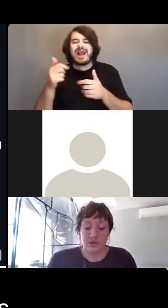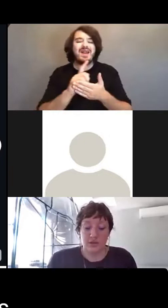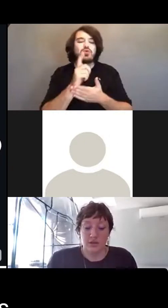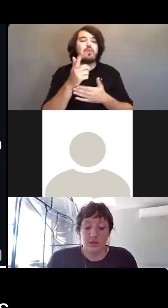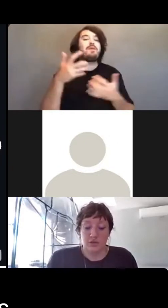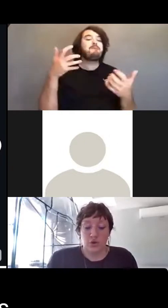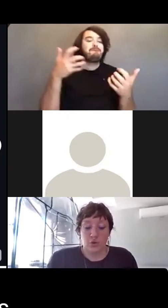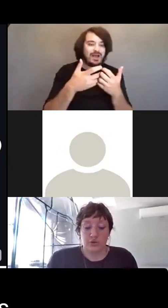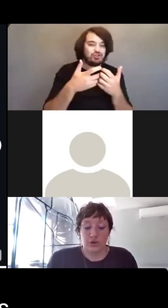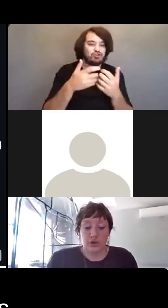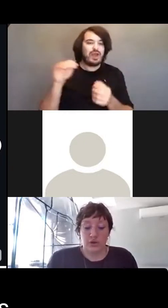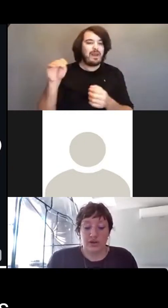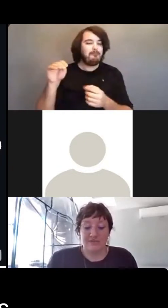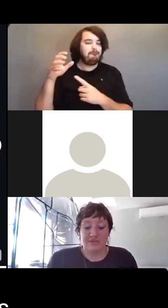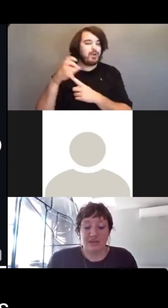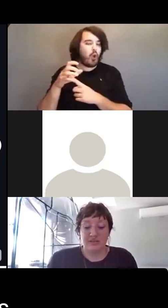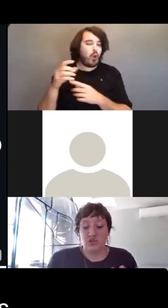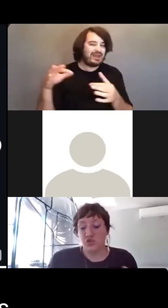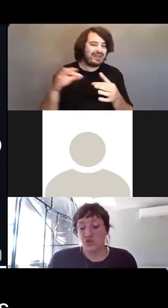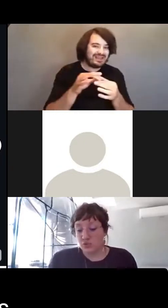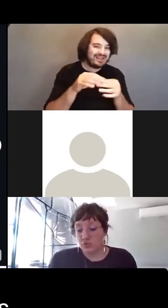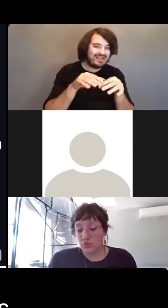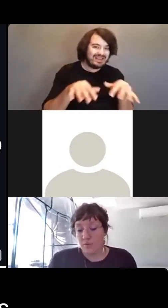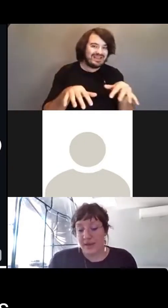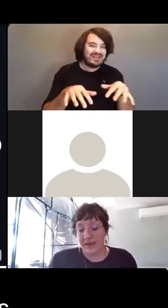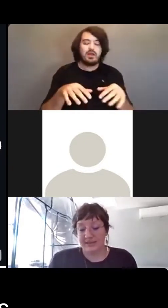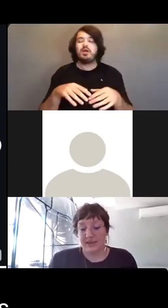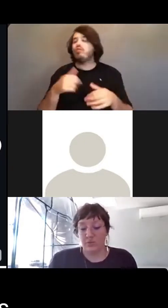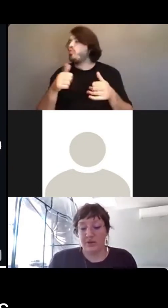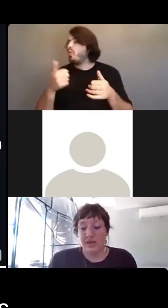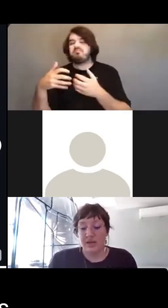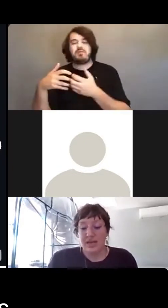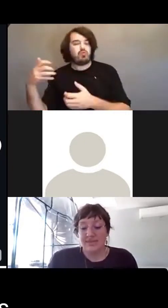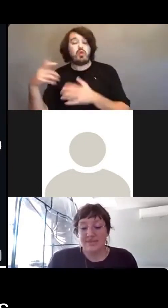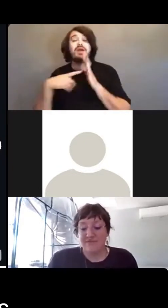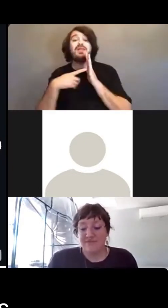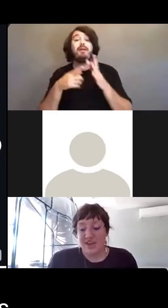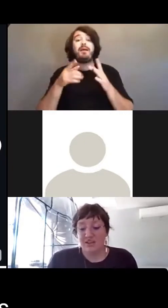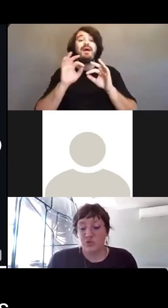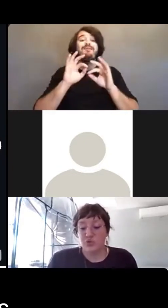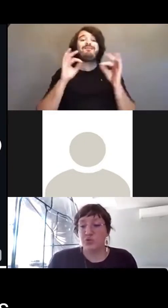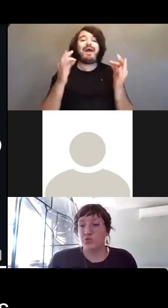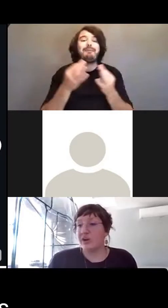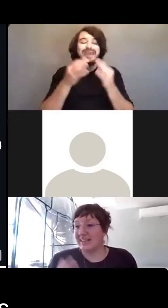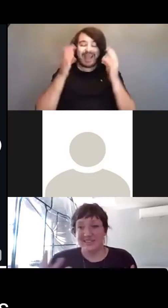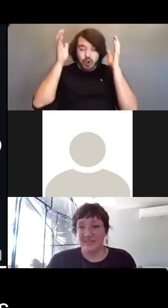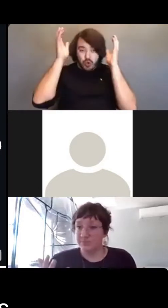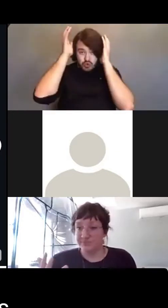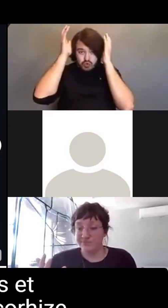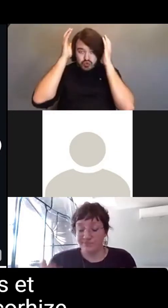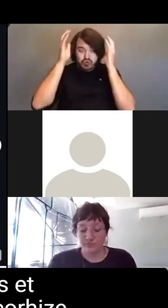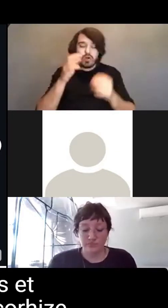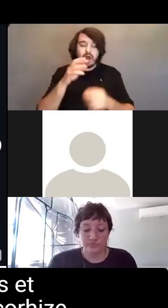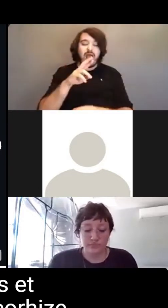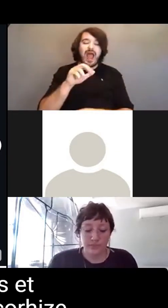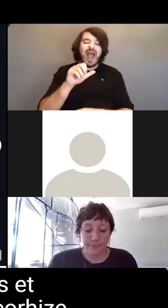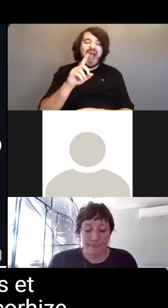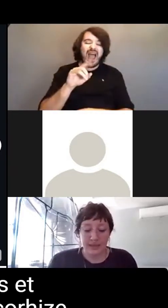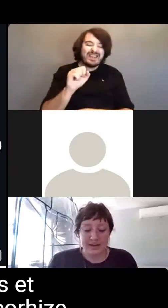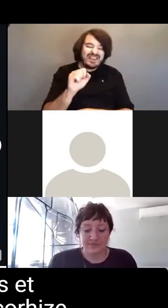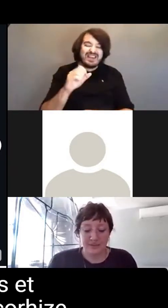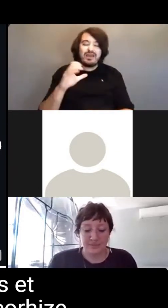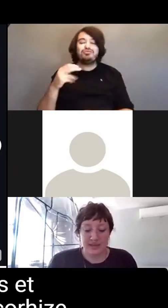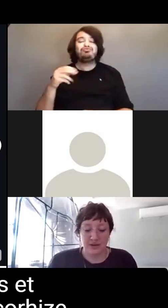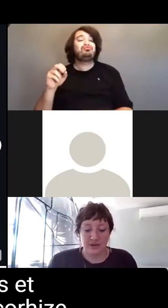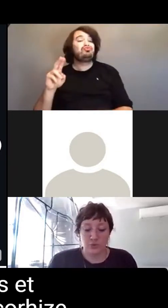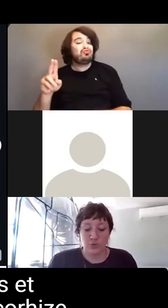mycorhize. Donc, la famille des choux, par exemple, navets, choux, radis.